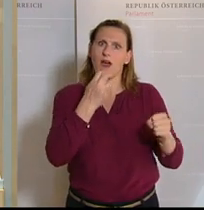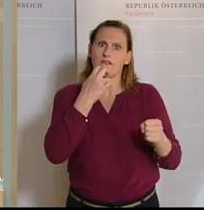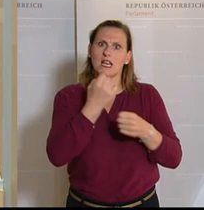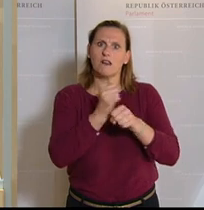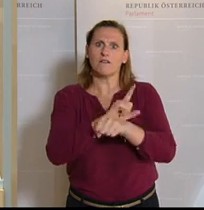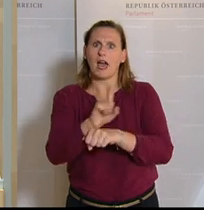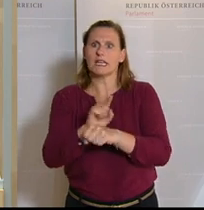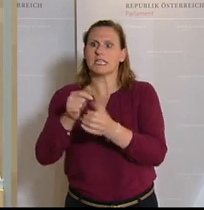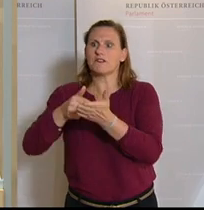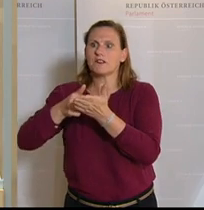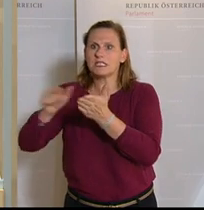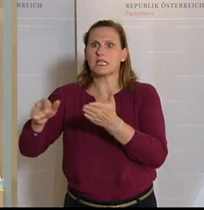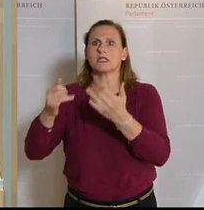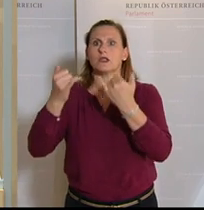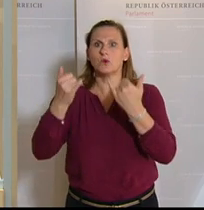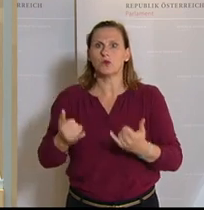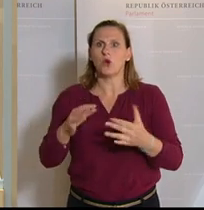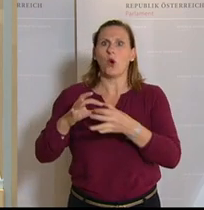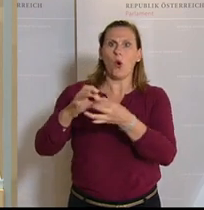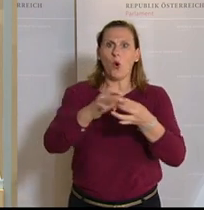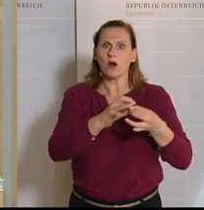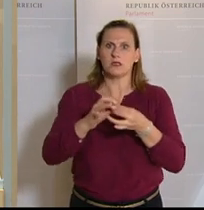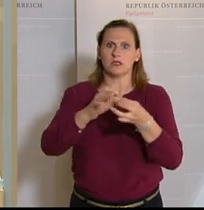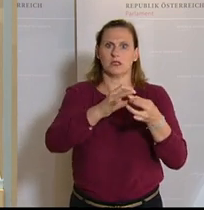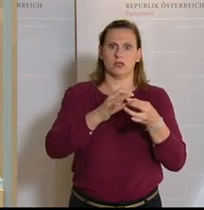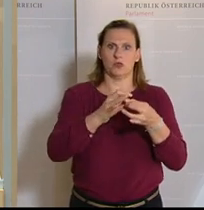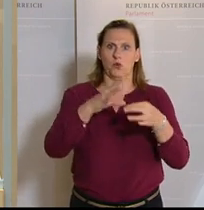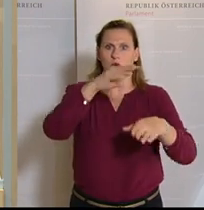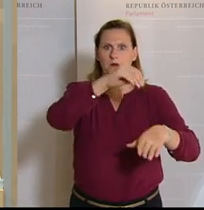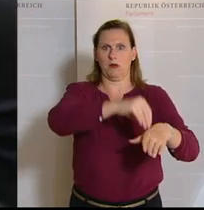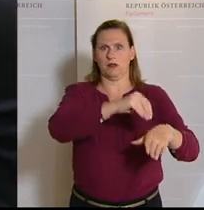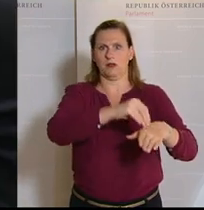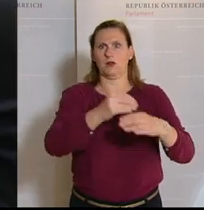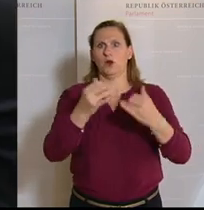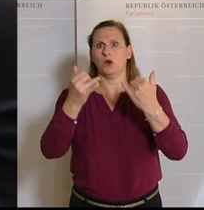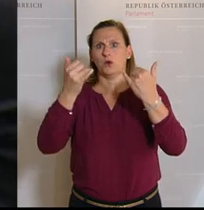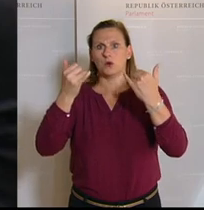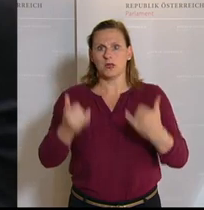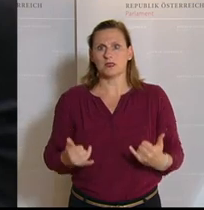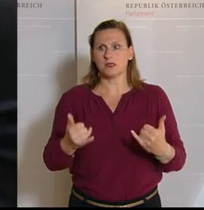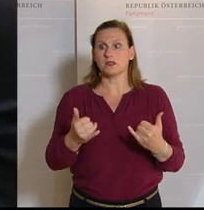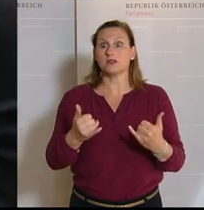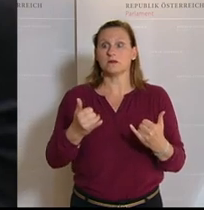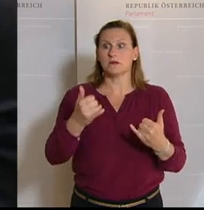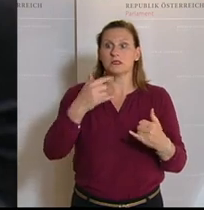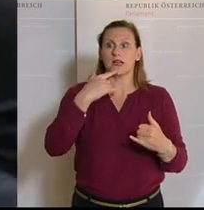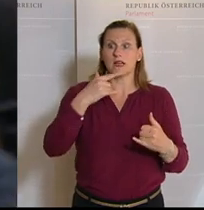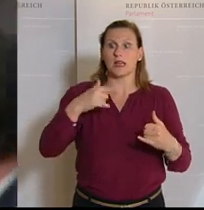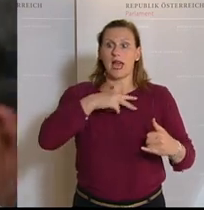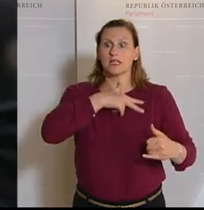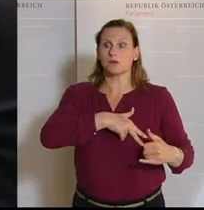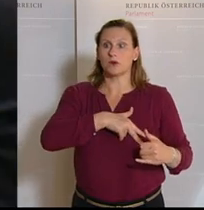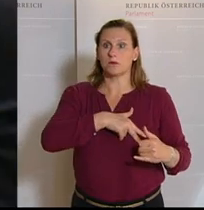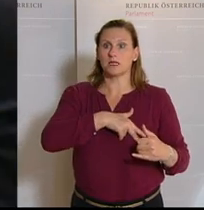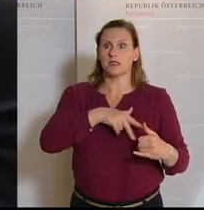Freizeit verzichten und zu einer Organisation geht. Und die hauen sie jetzt, und da nehme ich auch die SPÖ ein bisschen mit in den Topf,